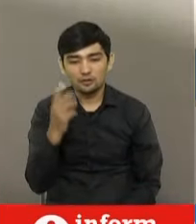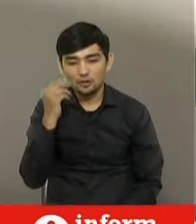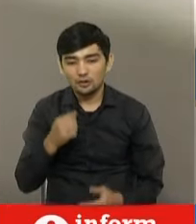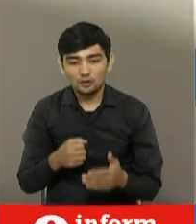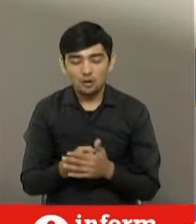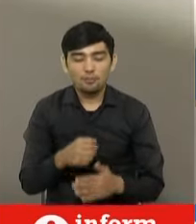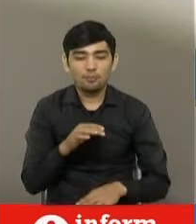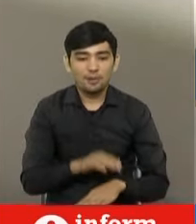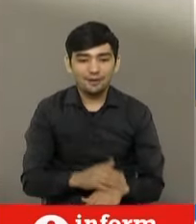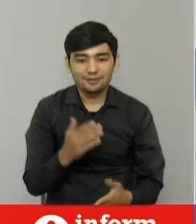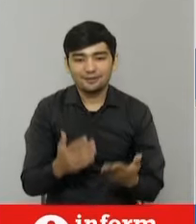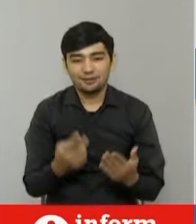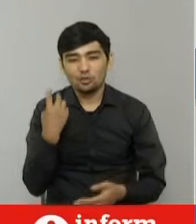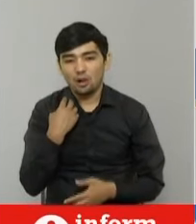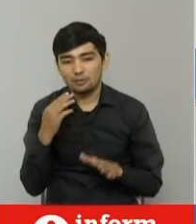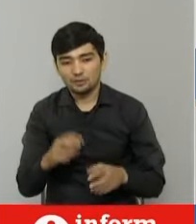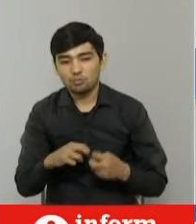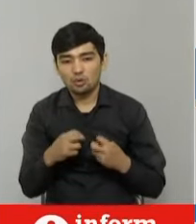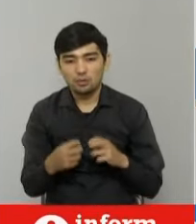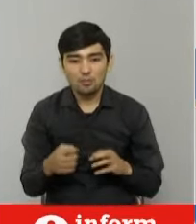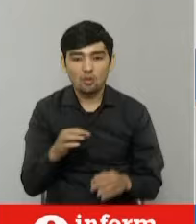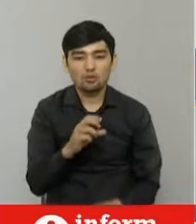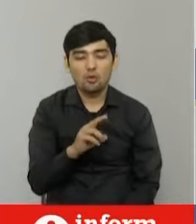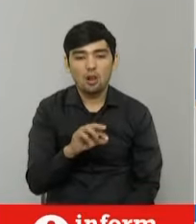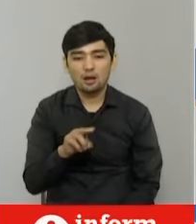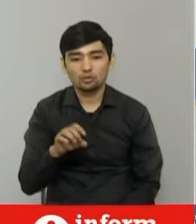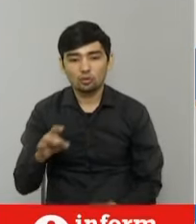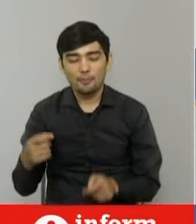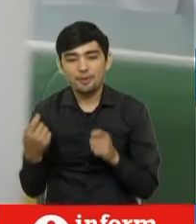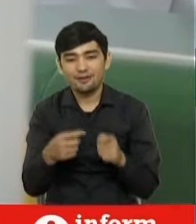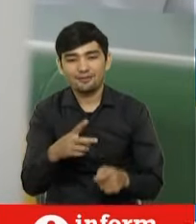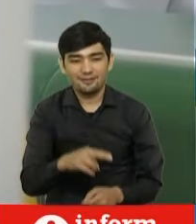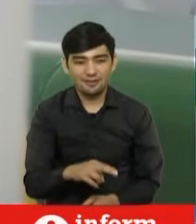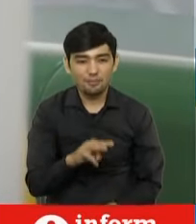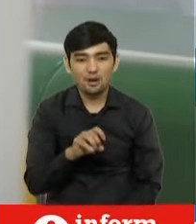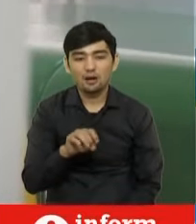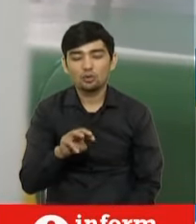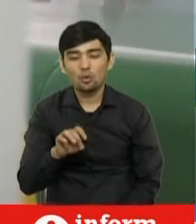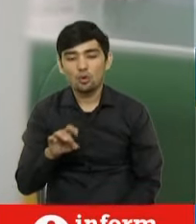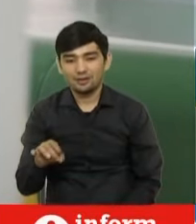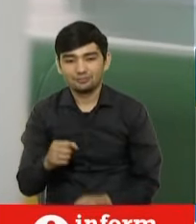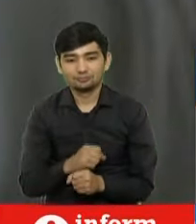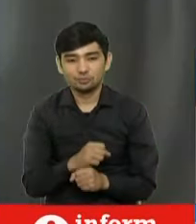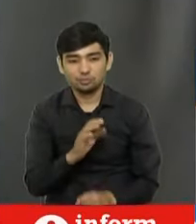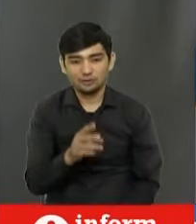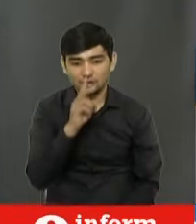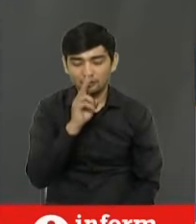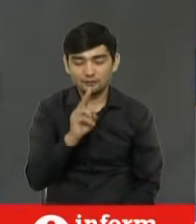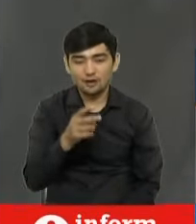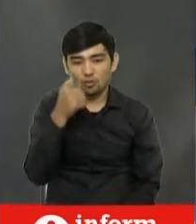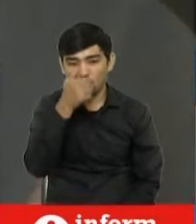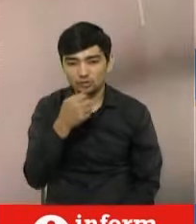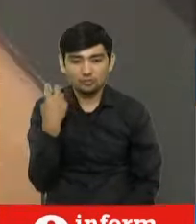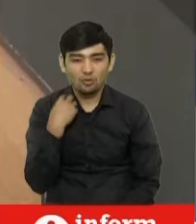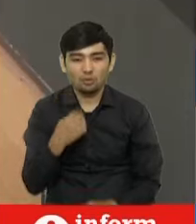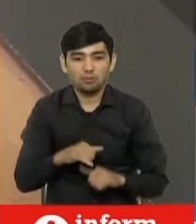қаржы ұйымдарына проблемалық қарыздарды коллекторларға сатуға мораторий енгізіліп отыр. Демек, қаржы ұйымдары 2 жыл ішінде туындаған мәселені реттеуге